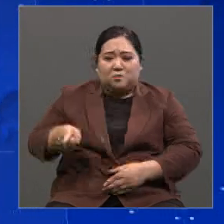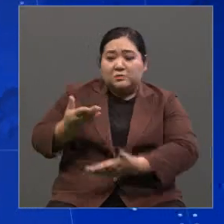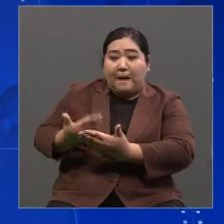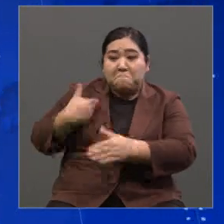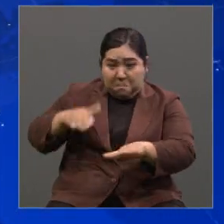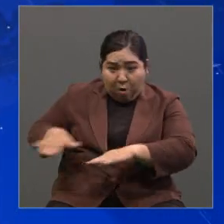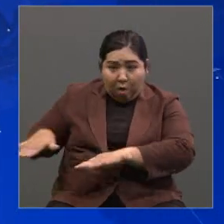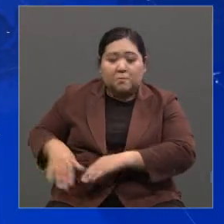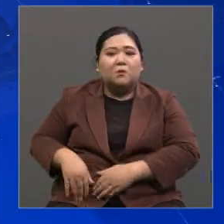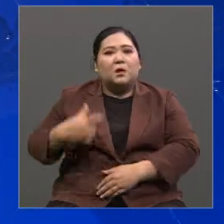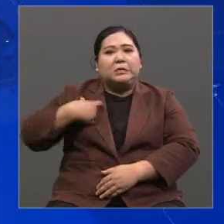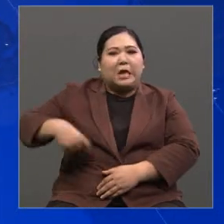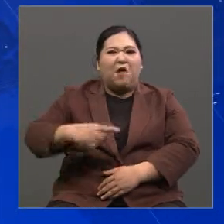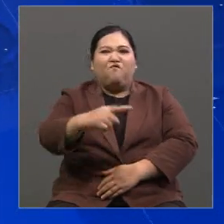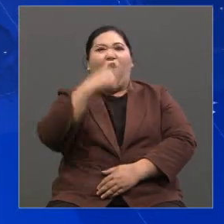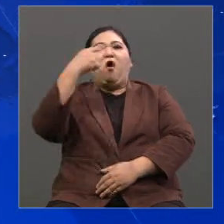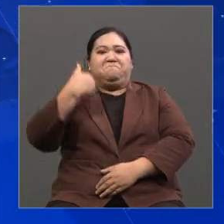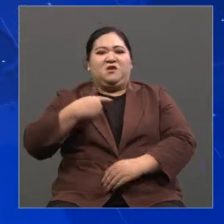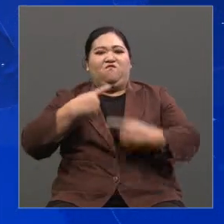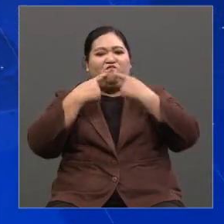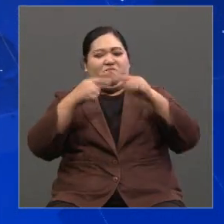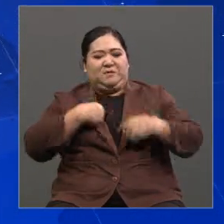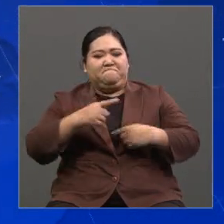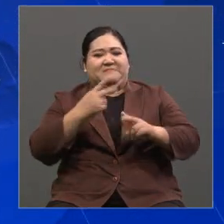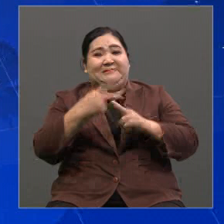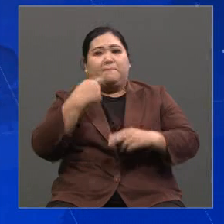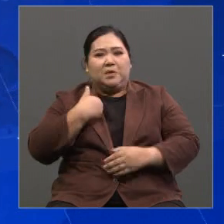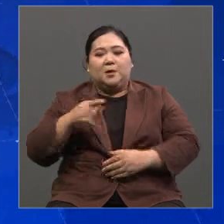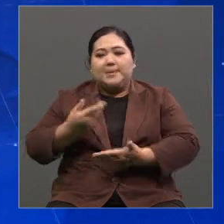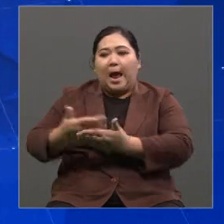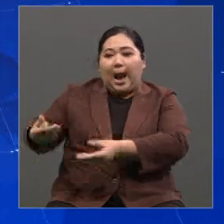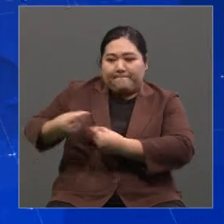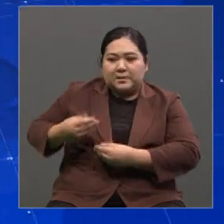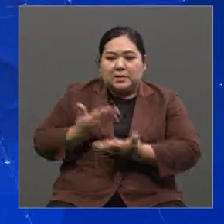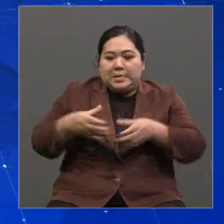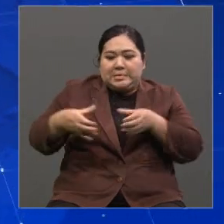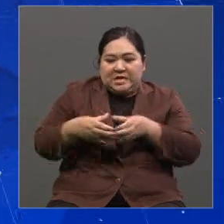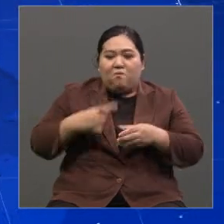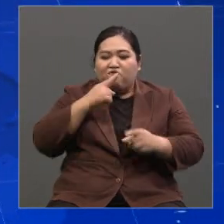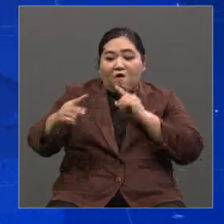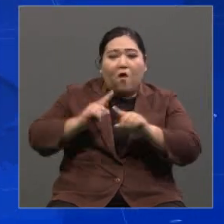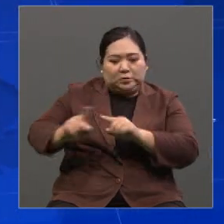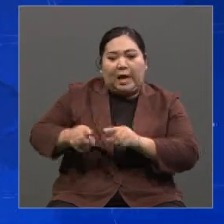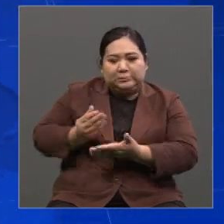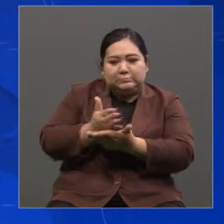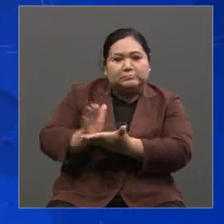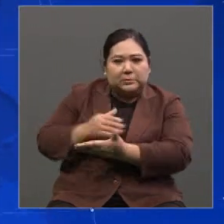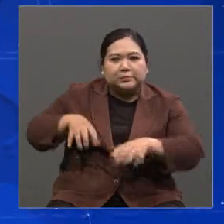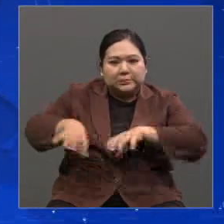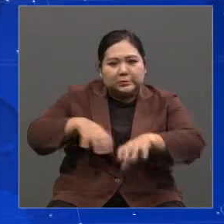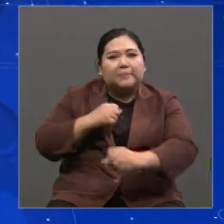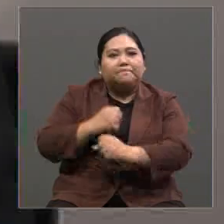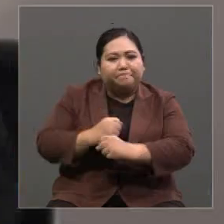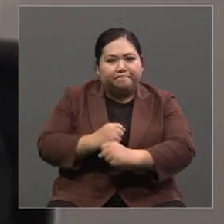และทนายเสี่ยงที่จะถูกฟ้องร้องในเงินที่รับมาก็จะนำไปใช้กับทีมทนายที่ถูกฟ้องร้องครับ